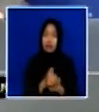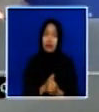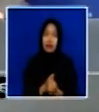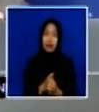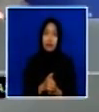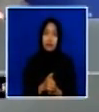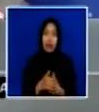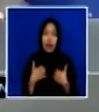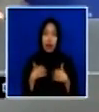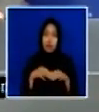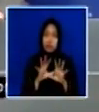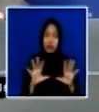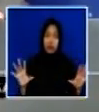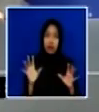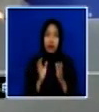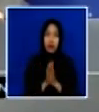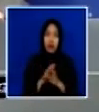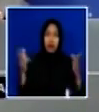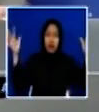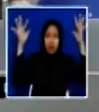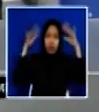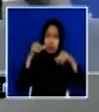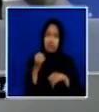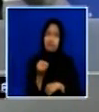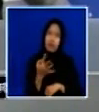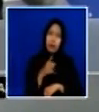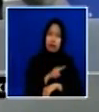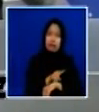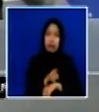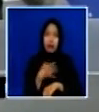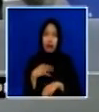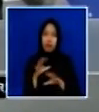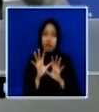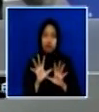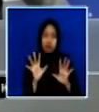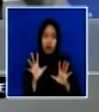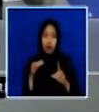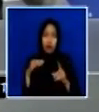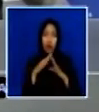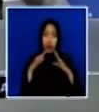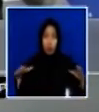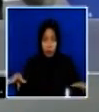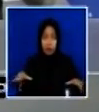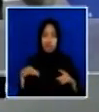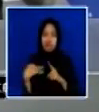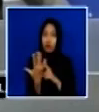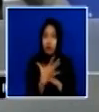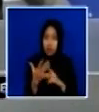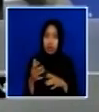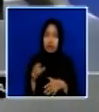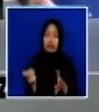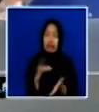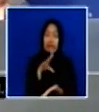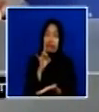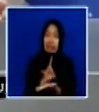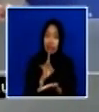Hai akibat diguyur hujan deras selama beberapa jam puluhan rumah warga di wilayah kecamatan ngluyu Kabupaten Nganjuk terendam